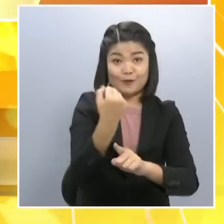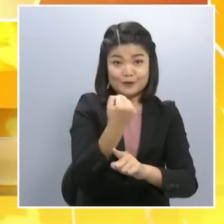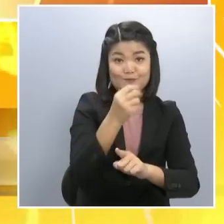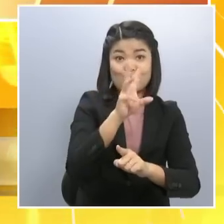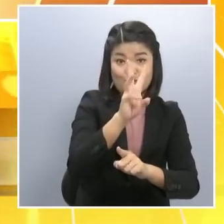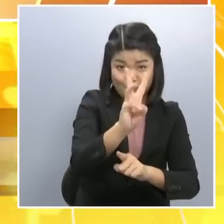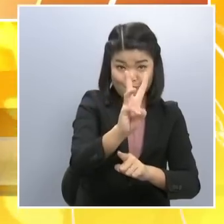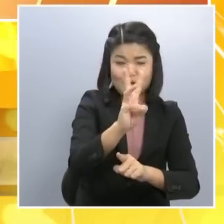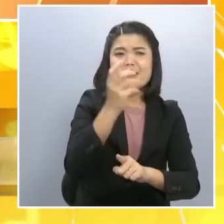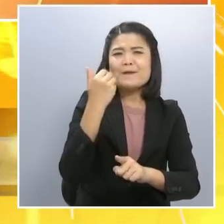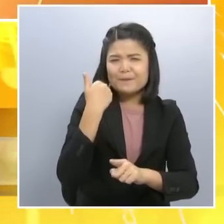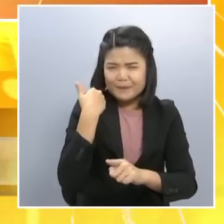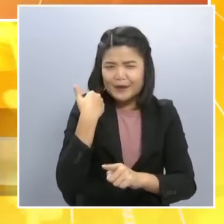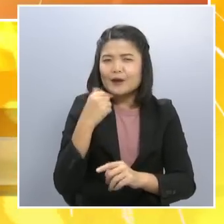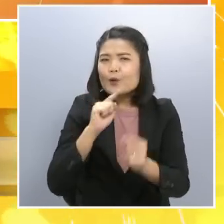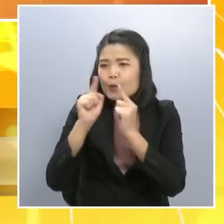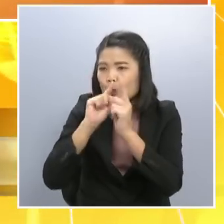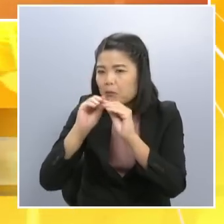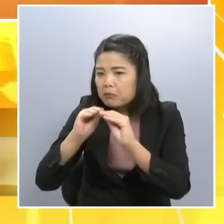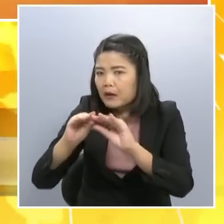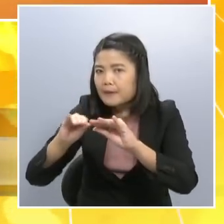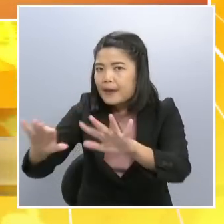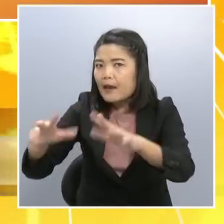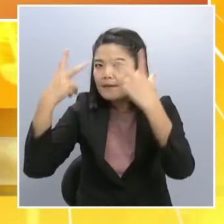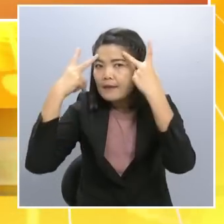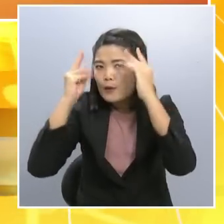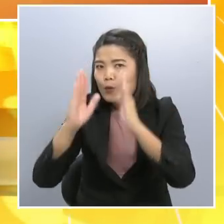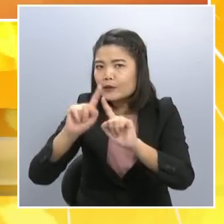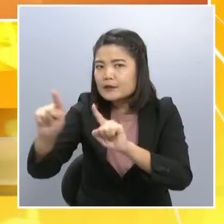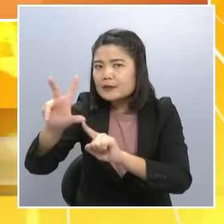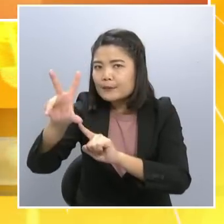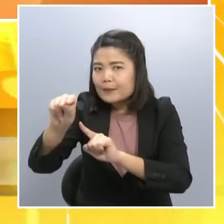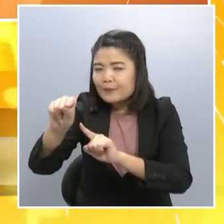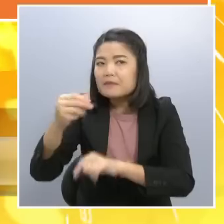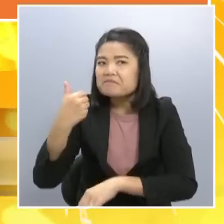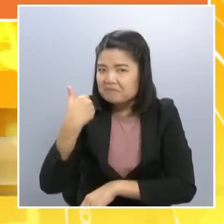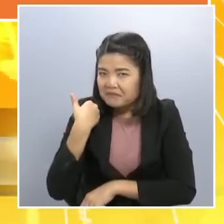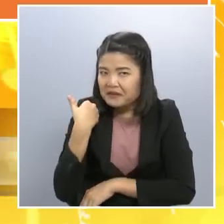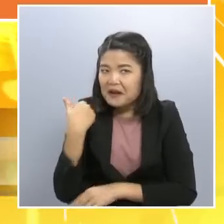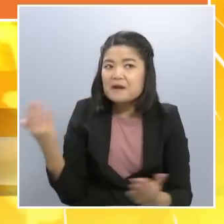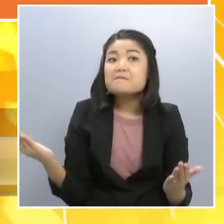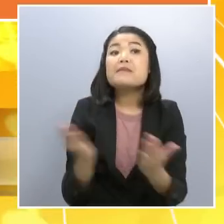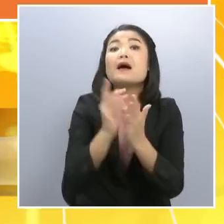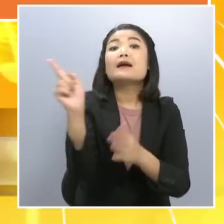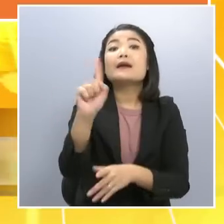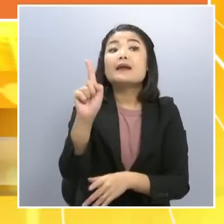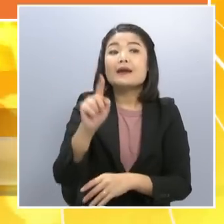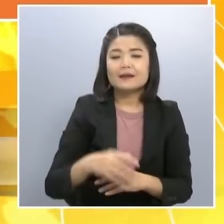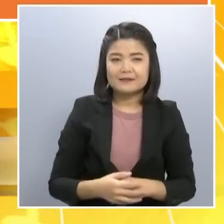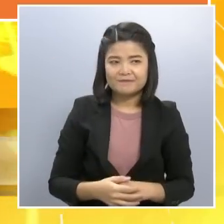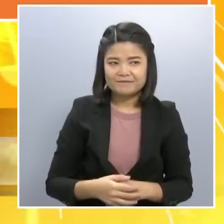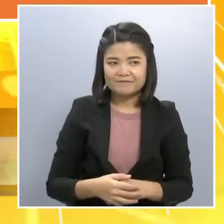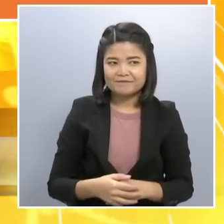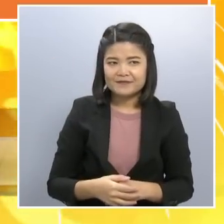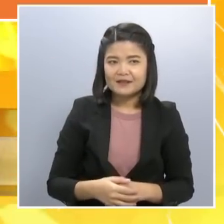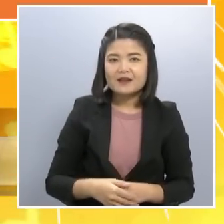ครั้งนั้นก็มีการพูดจากันนะนายกคนที่30มีการพูดจาแล้วครั้งนั้นออกอะไร ออกเป็นใช้คำว่